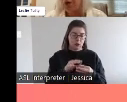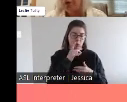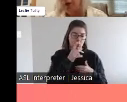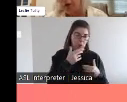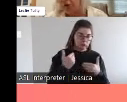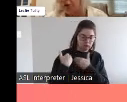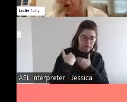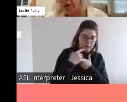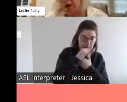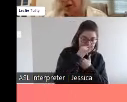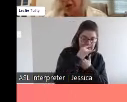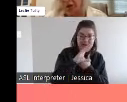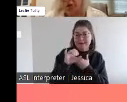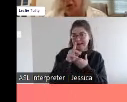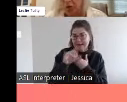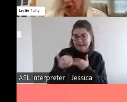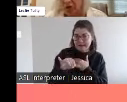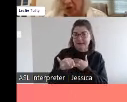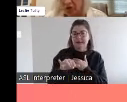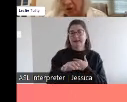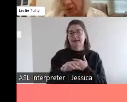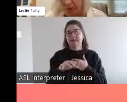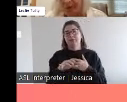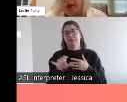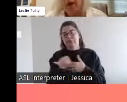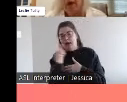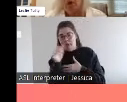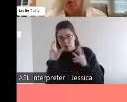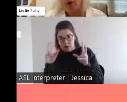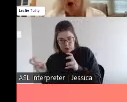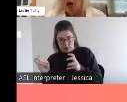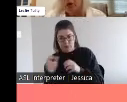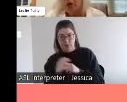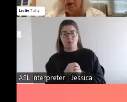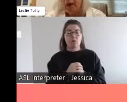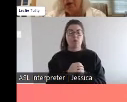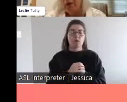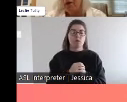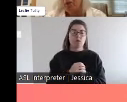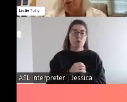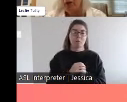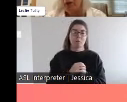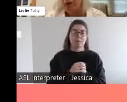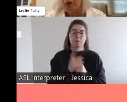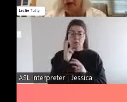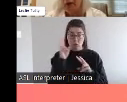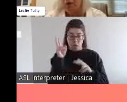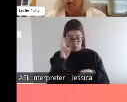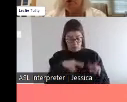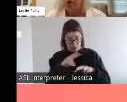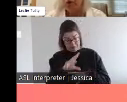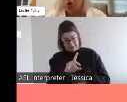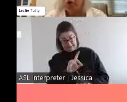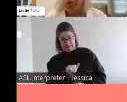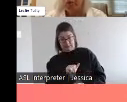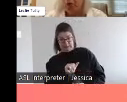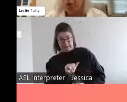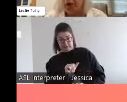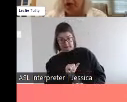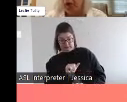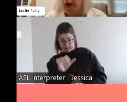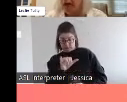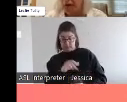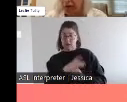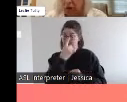séparation, les questions de garde et problèmes de visite, entre autres. Nous avons aussi examiné